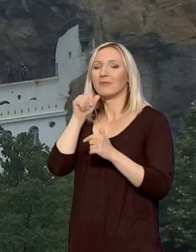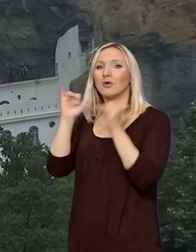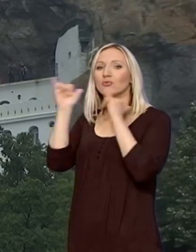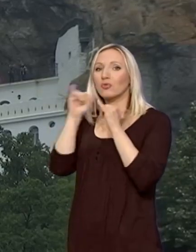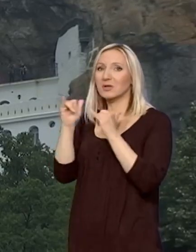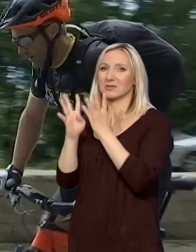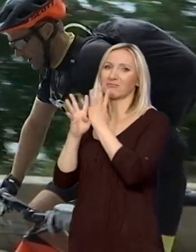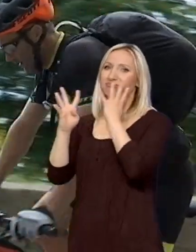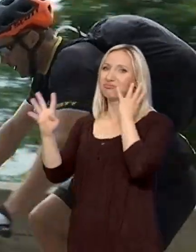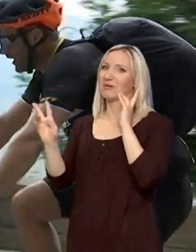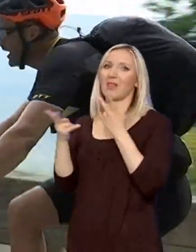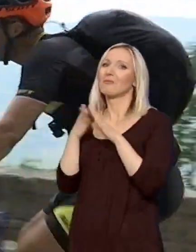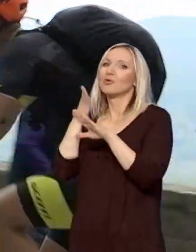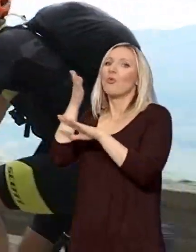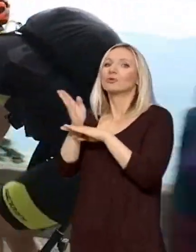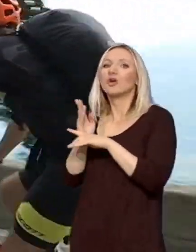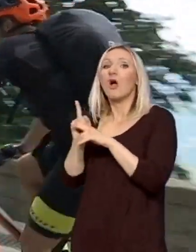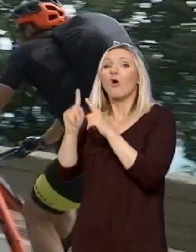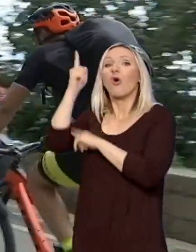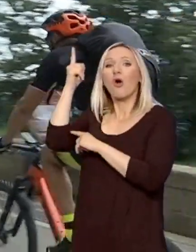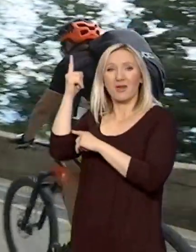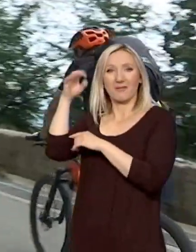da čekaju da uđu u gornji manastir.